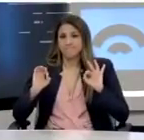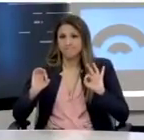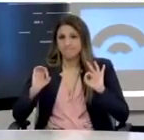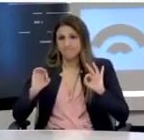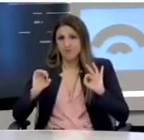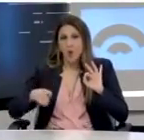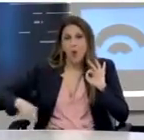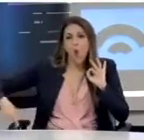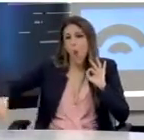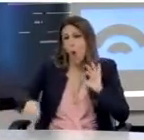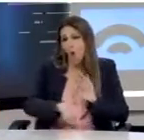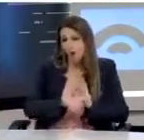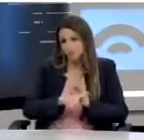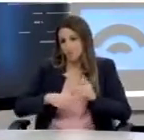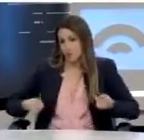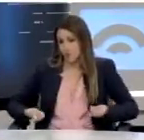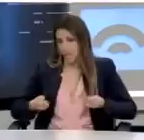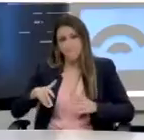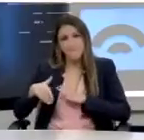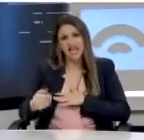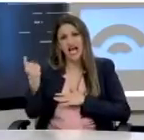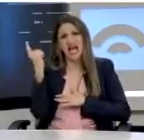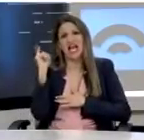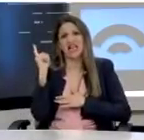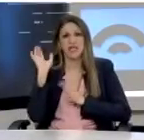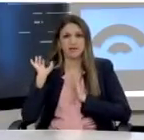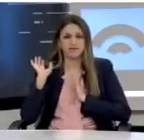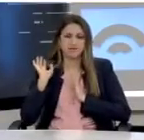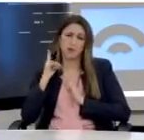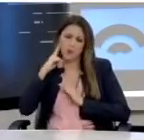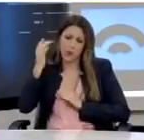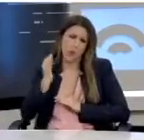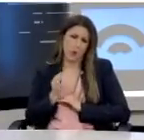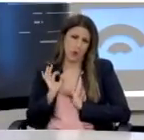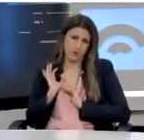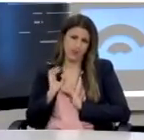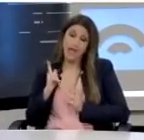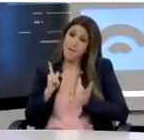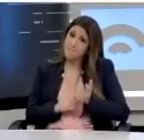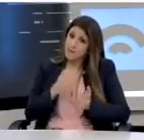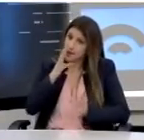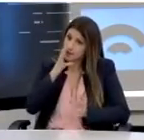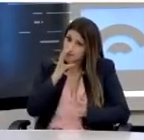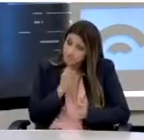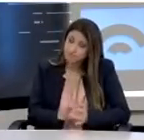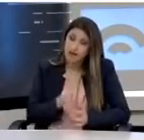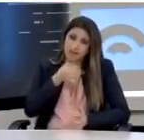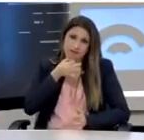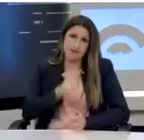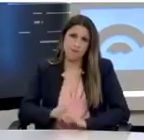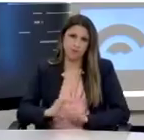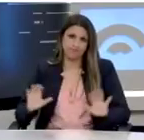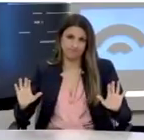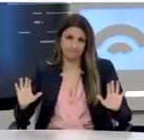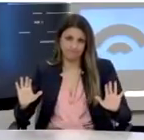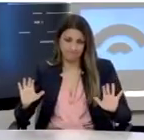Αλλά εγώ θα ήθελα να πω μια ακόμη αλήθεια για να πάω μετά στα επιχειρήματα τα οποία αναδεικνύει το